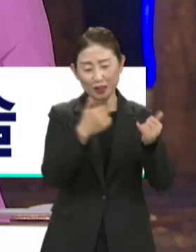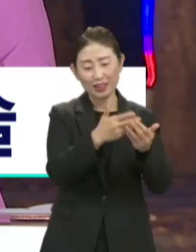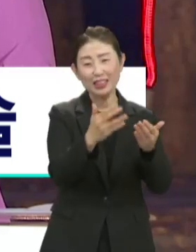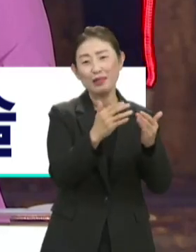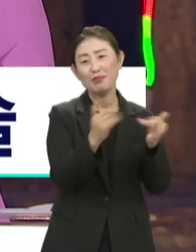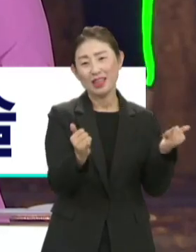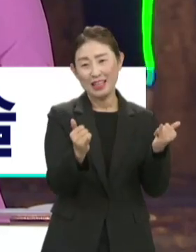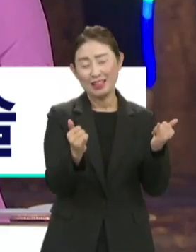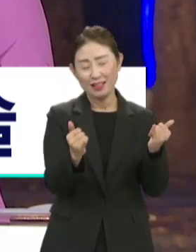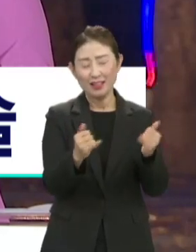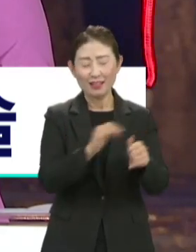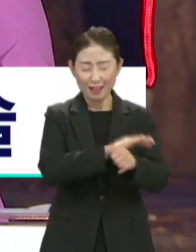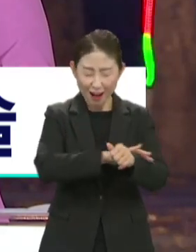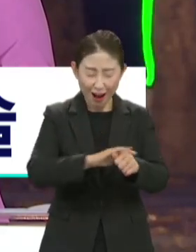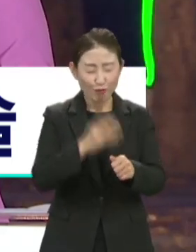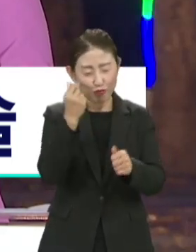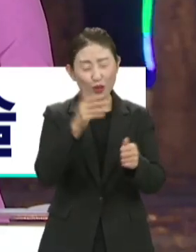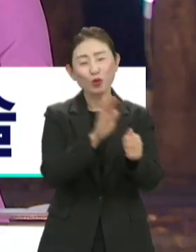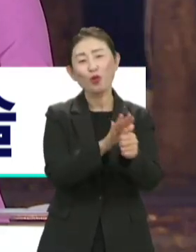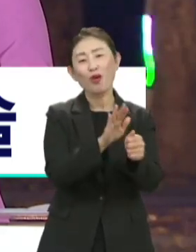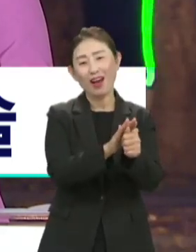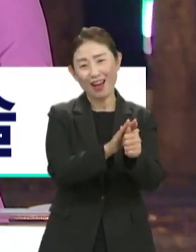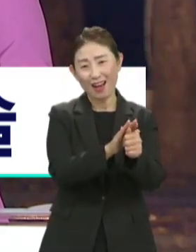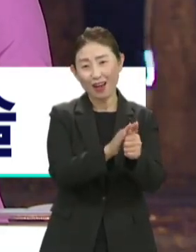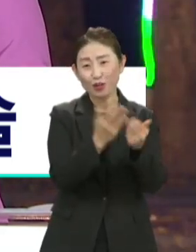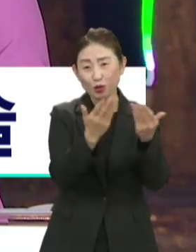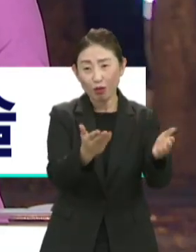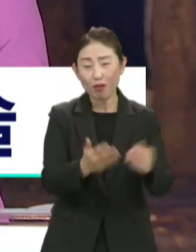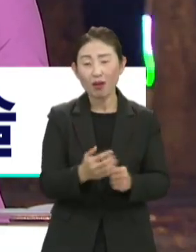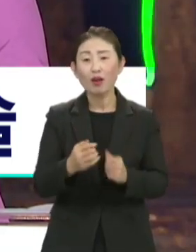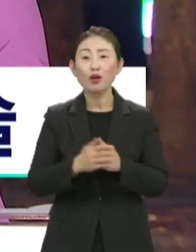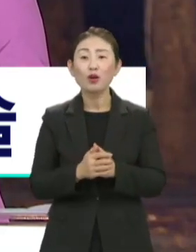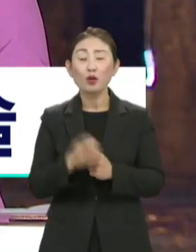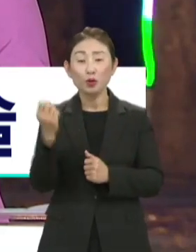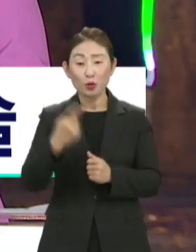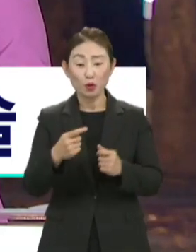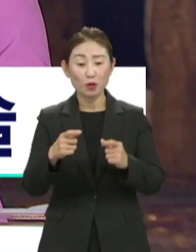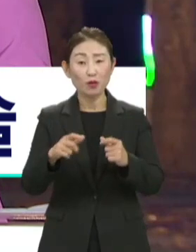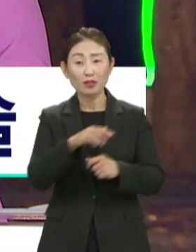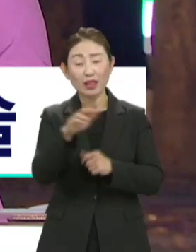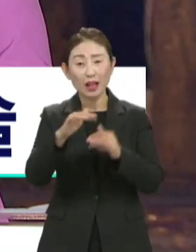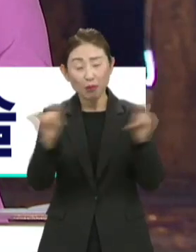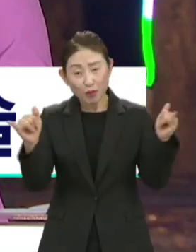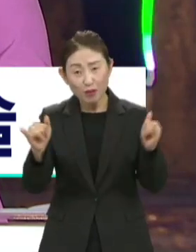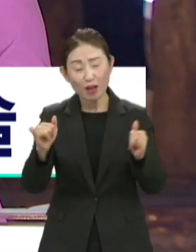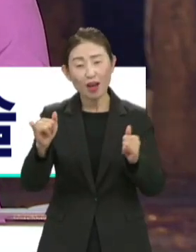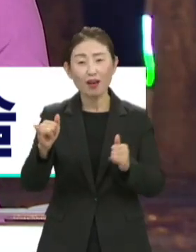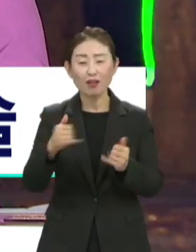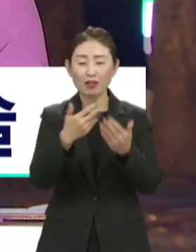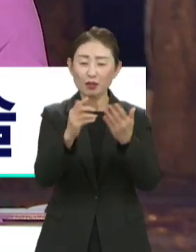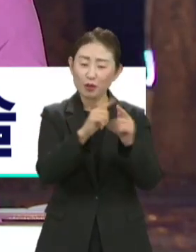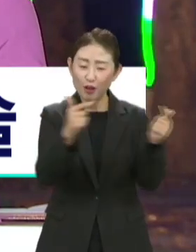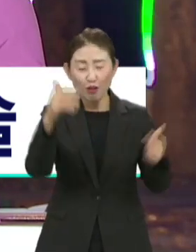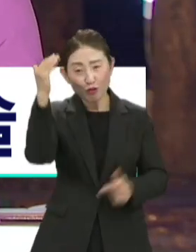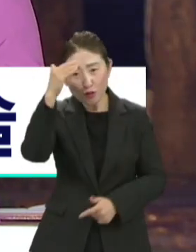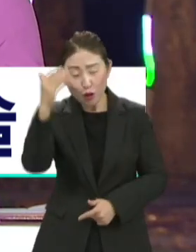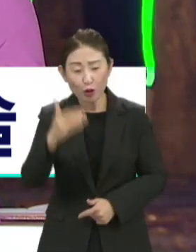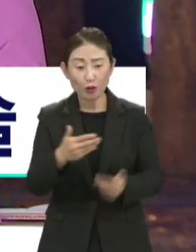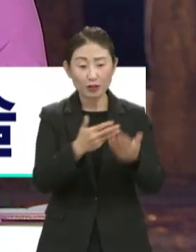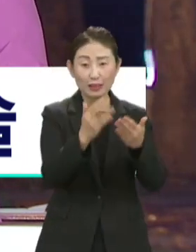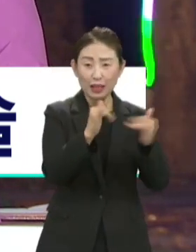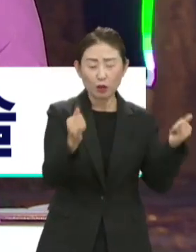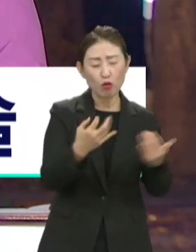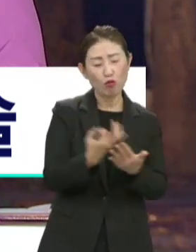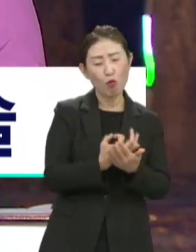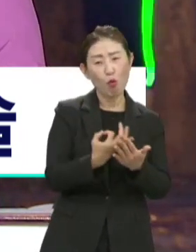창작 활동을 지원하는 자리가 마련돼서 지역민들에겐 일상 속 예술을, 작가들에겐 기회의 장을 선사하고 있습니다.